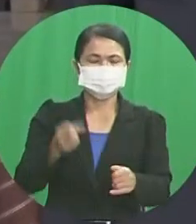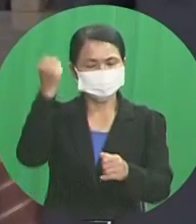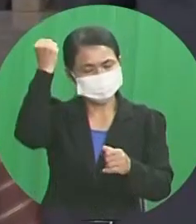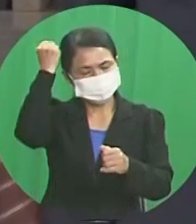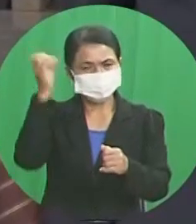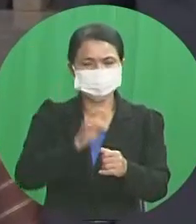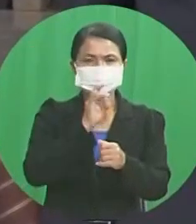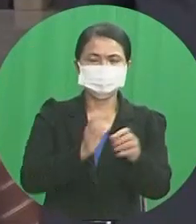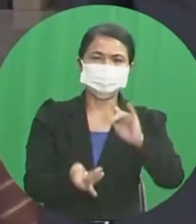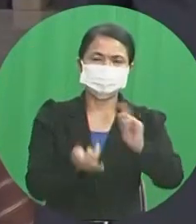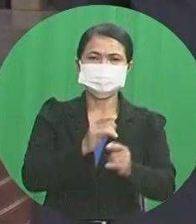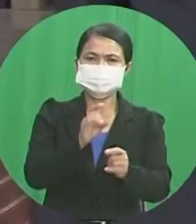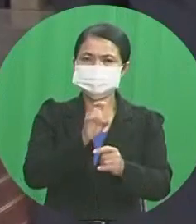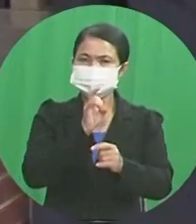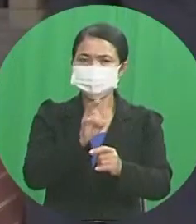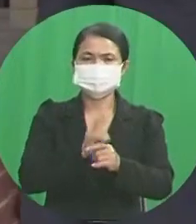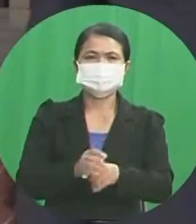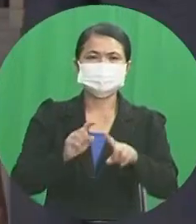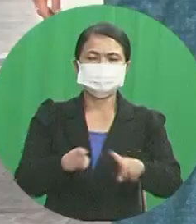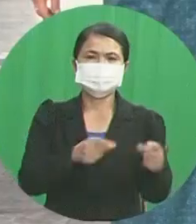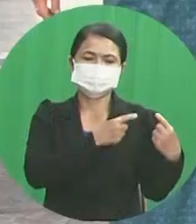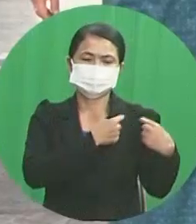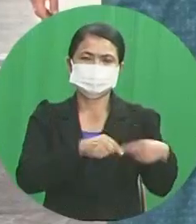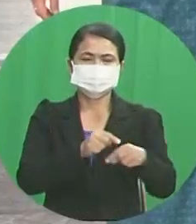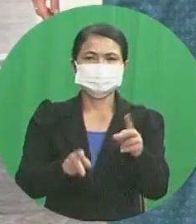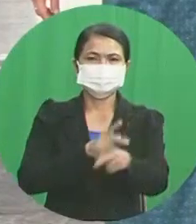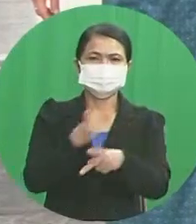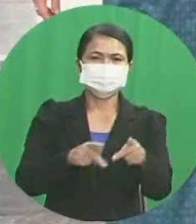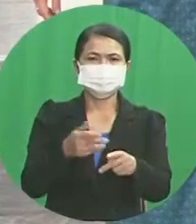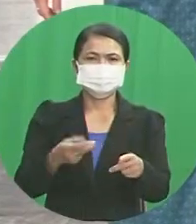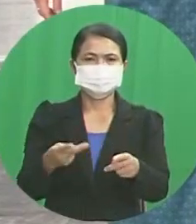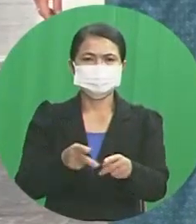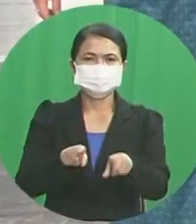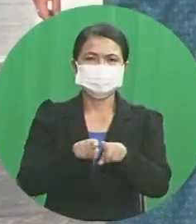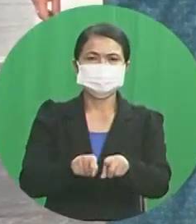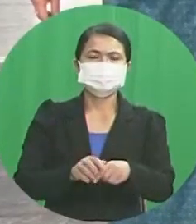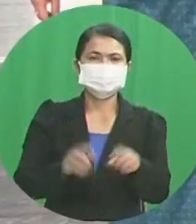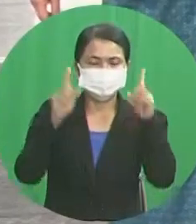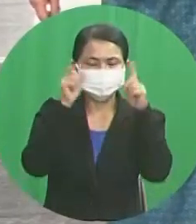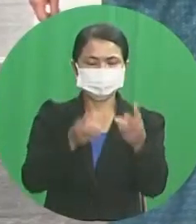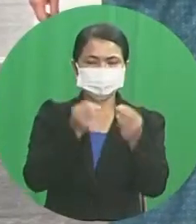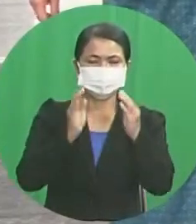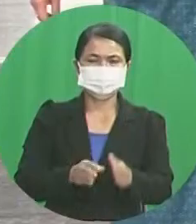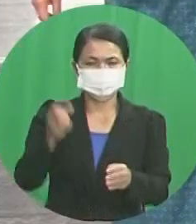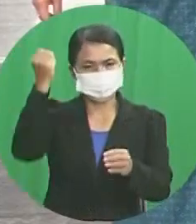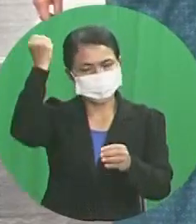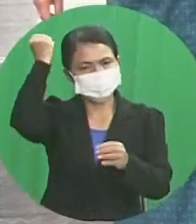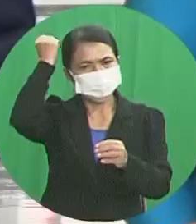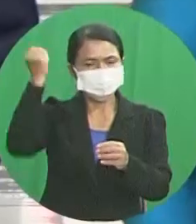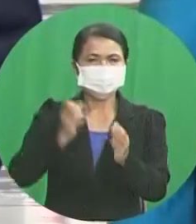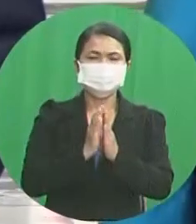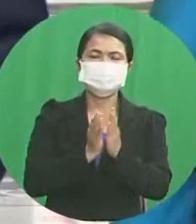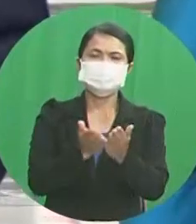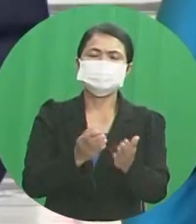ពិតជាមានការប្រែប្រួលមែនប៉ុន្តែទឹកចិត្តប្រជាជននិងប្រជាជននៅតែមានដដែលឯកឧត្តមនាយករដ្ឋមន្ត្រីឡាវក៏បានស្នើ